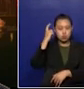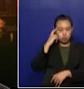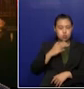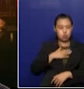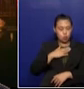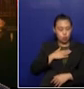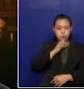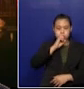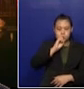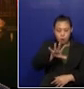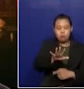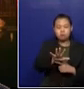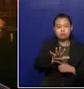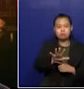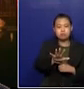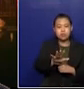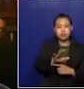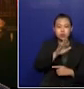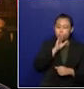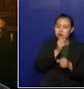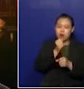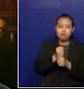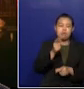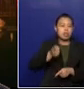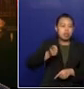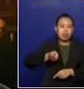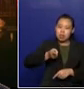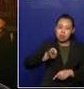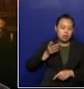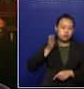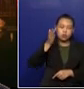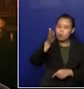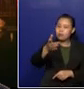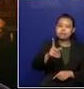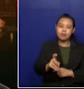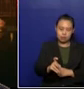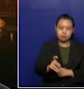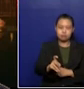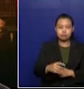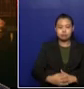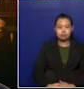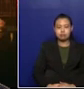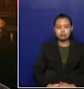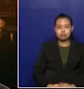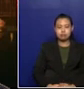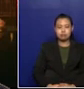ต้องบอกท่านนะถ้าท่านยังทำอย่างนี้อยู่นะเจ๊งฮะไปดูแผ่นต่อ